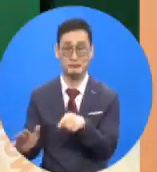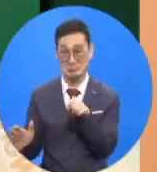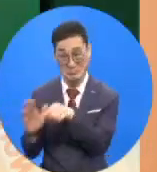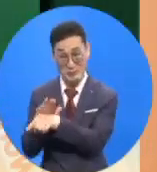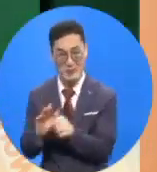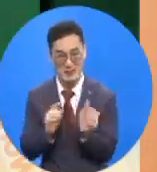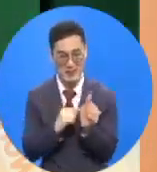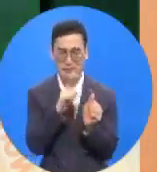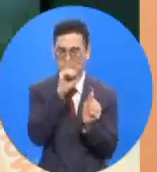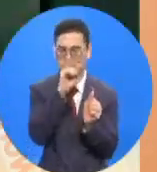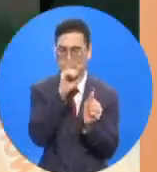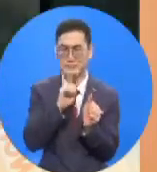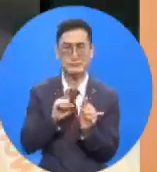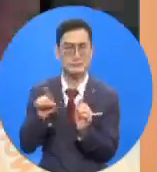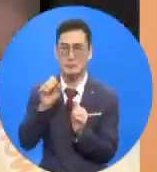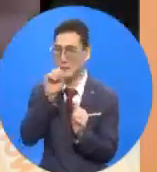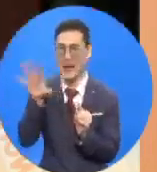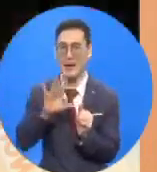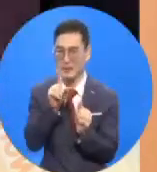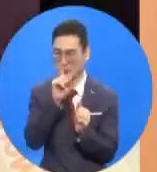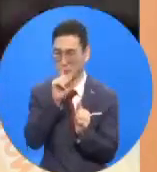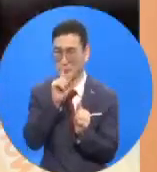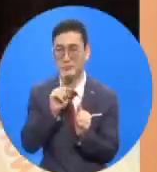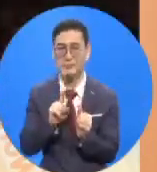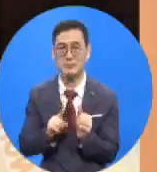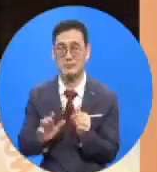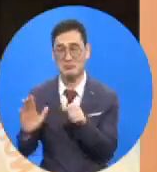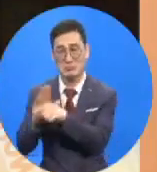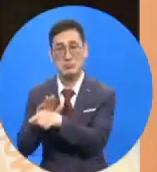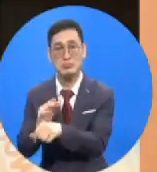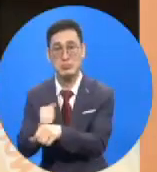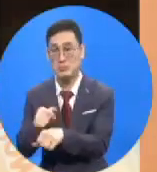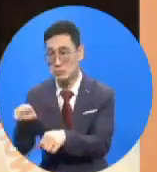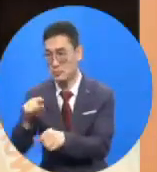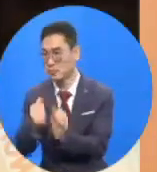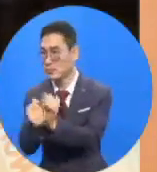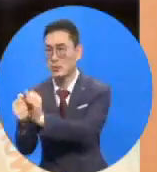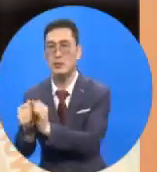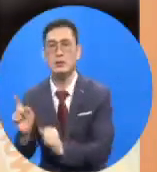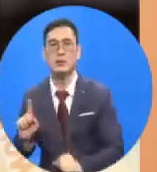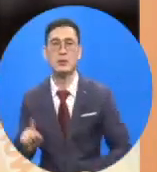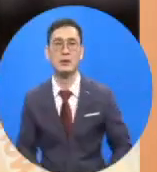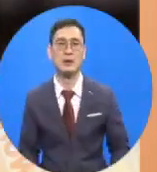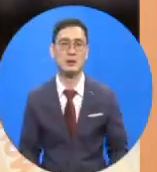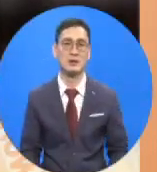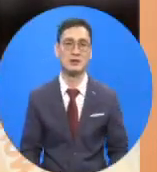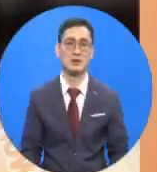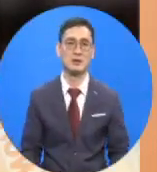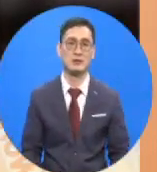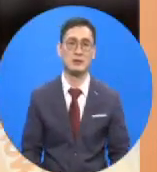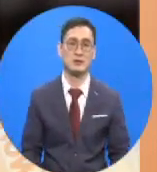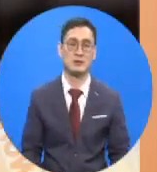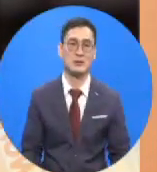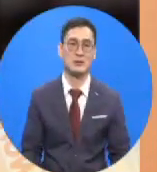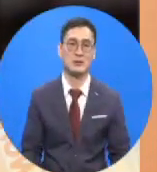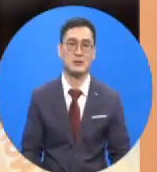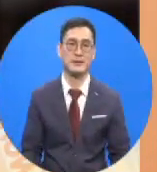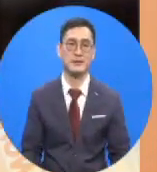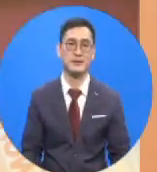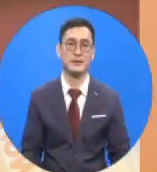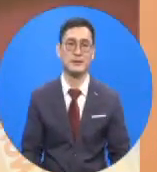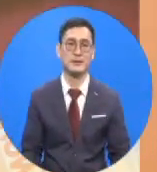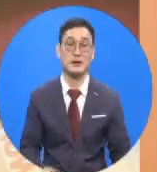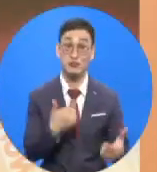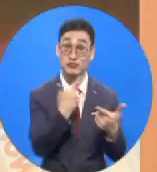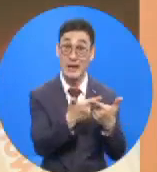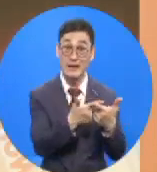그래도 1300여 명이 정성으로 나와서 어초 너무 천만다행이다 근데 제주도에서 또 유사한 1 뻥 터지고 말이죠 그래서 지금